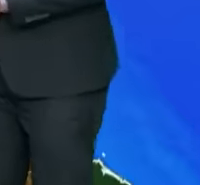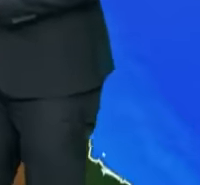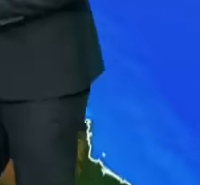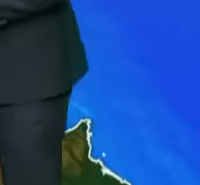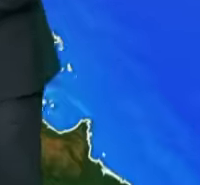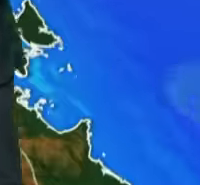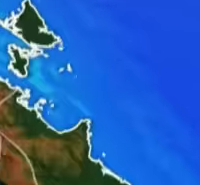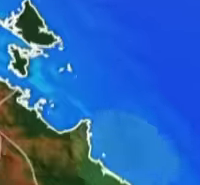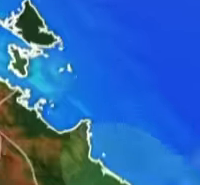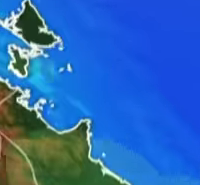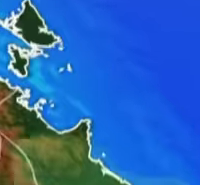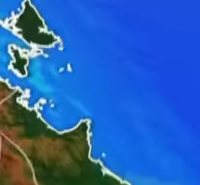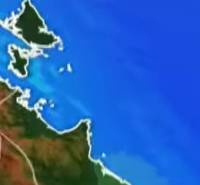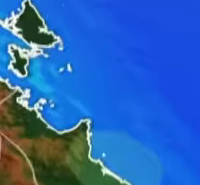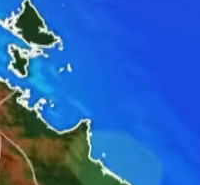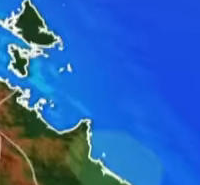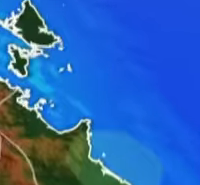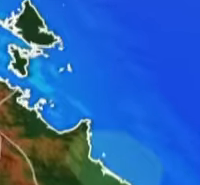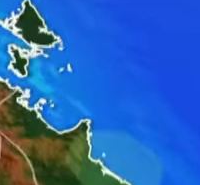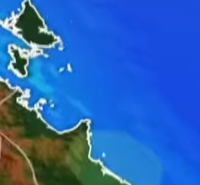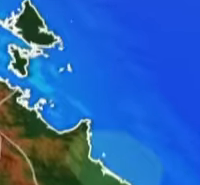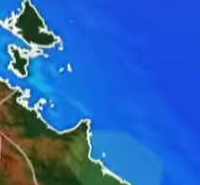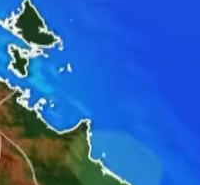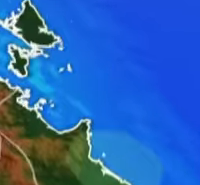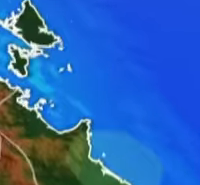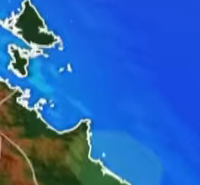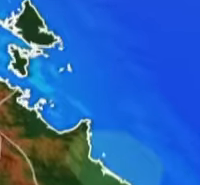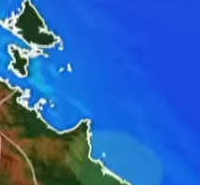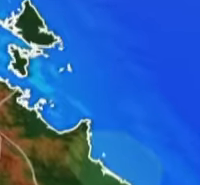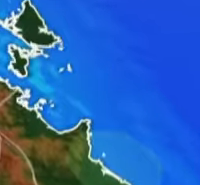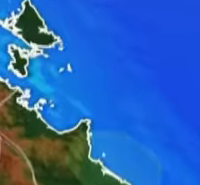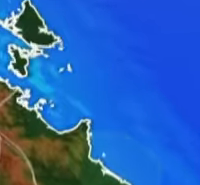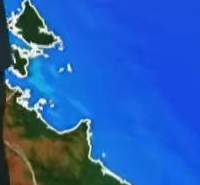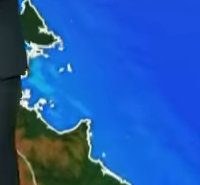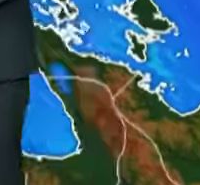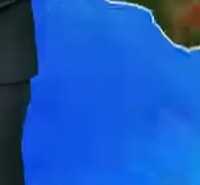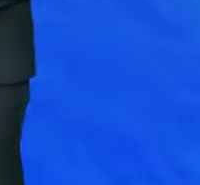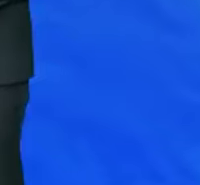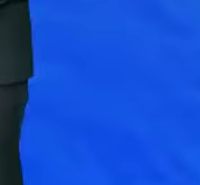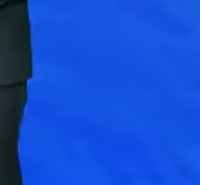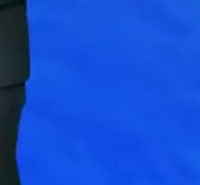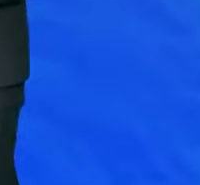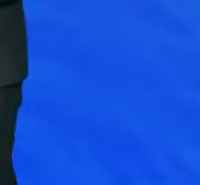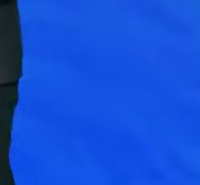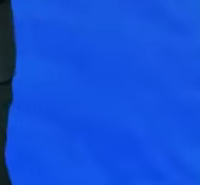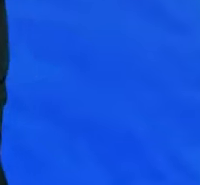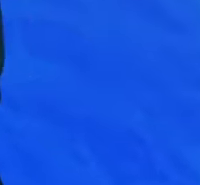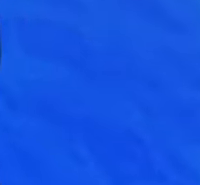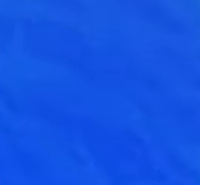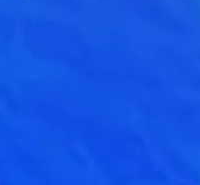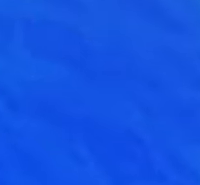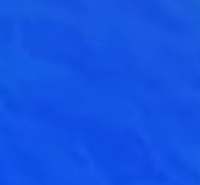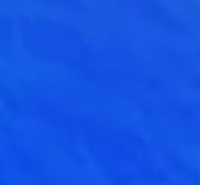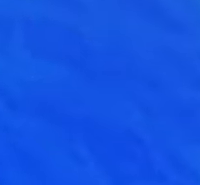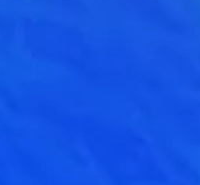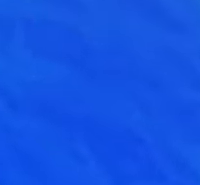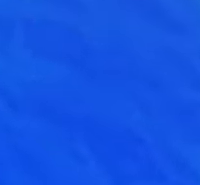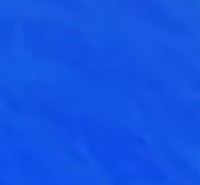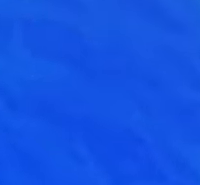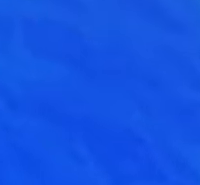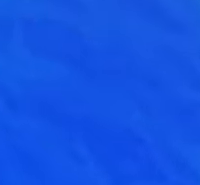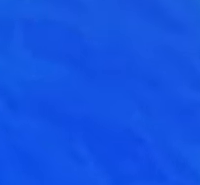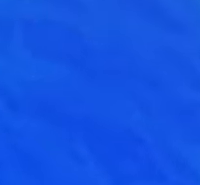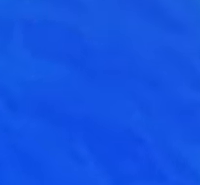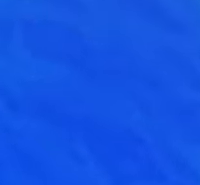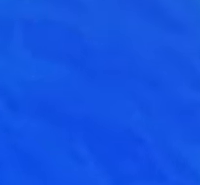ulan sa halos buong Kabisayaan, gayon din po sa buong probinsya ng Palawan, kaya makaranas po ng maalinsangang panahon